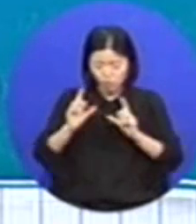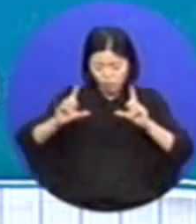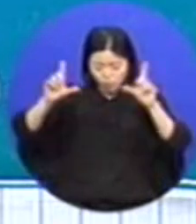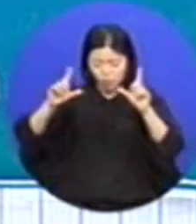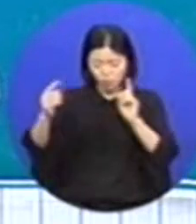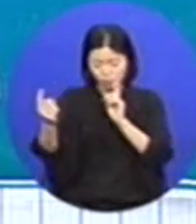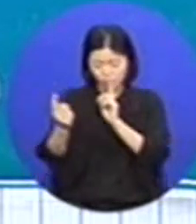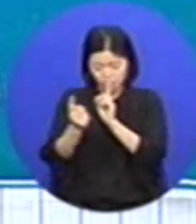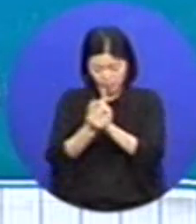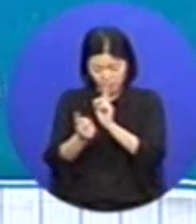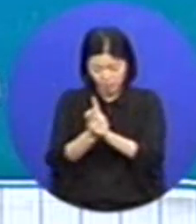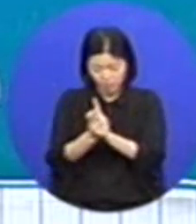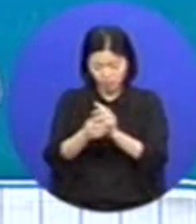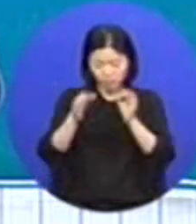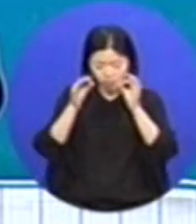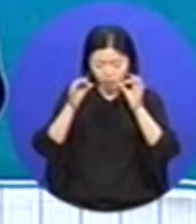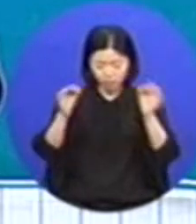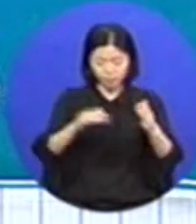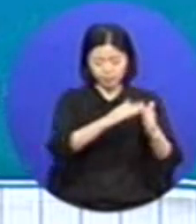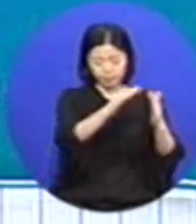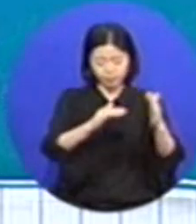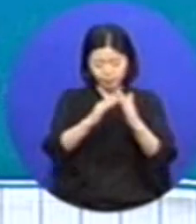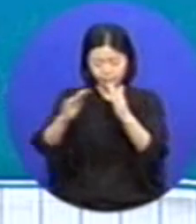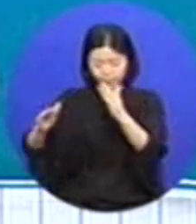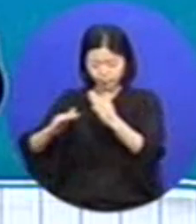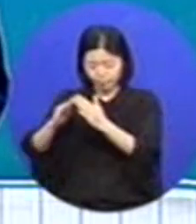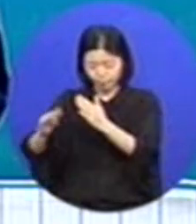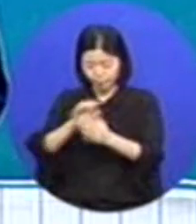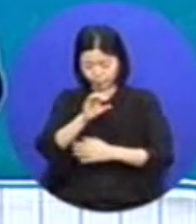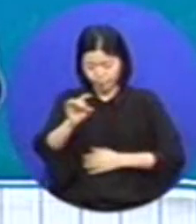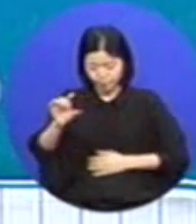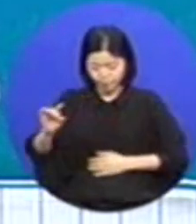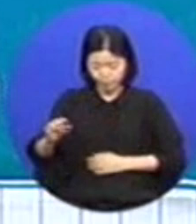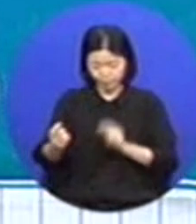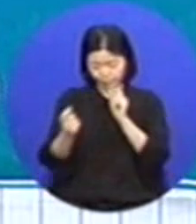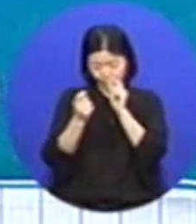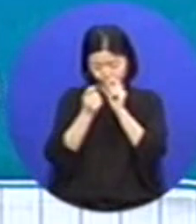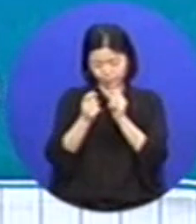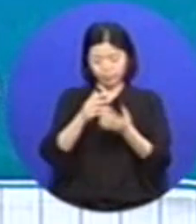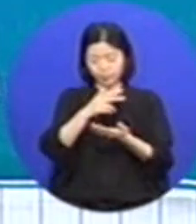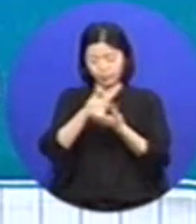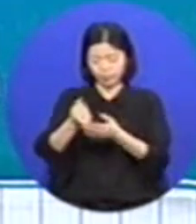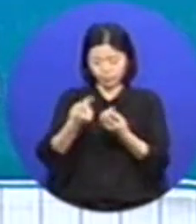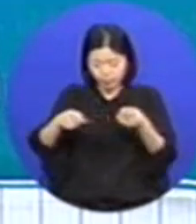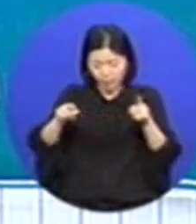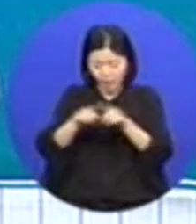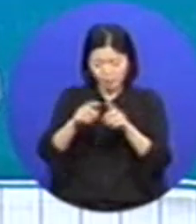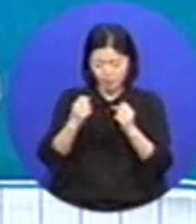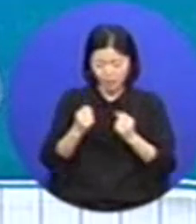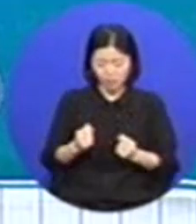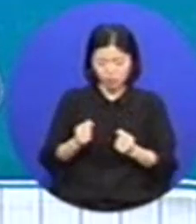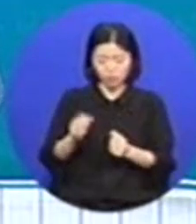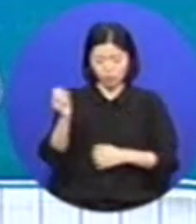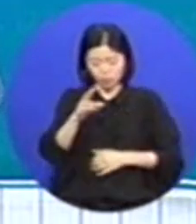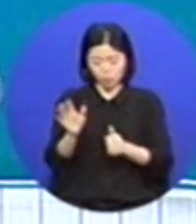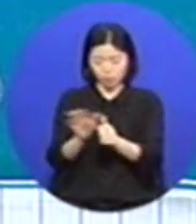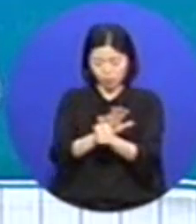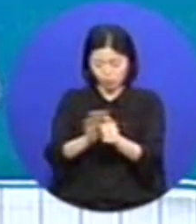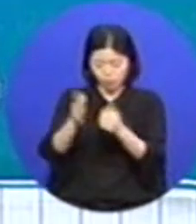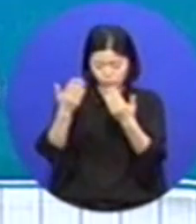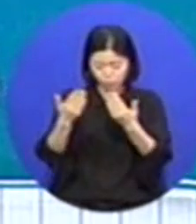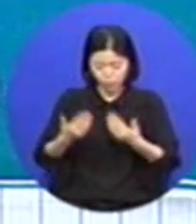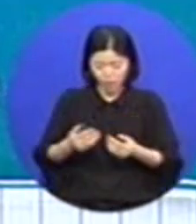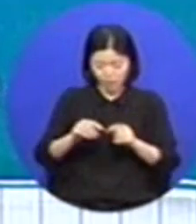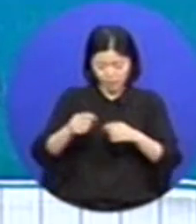맞이하는 선교사님 가정 가정의 친히 주께서 함께 하시고 또 위로 해 주소서